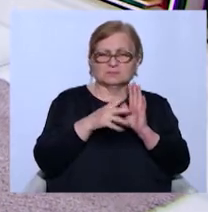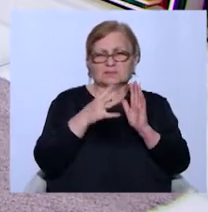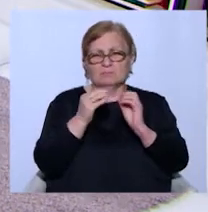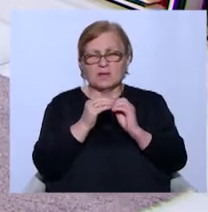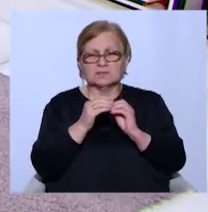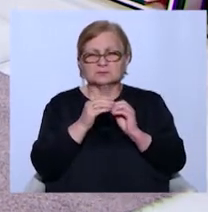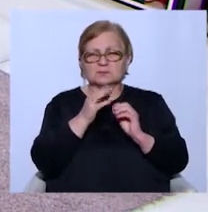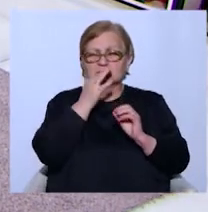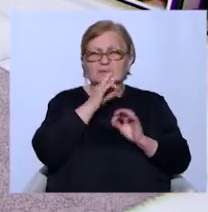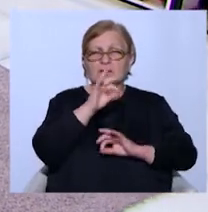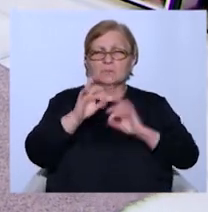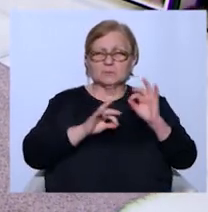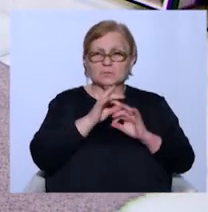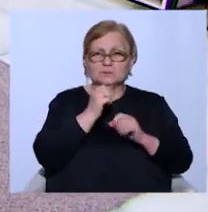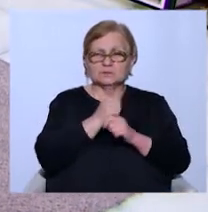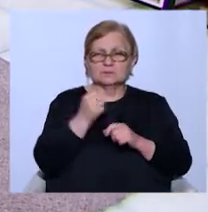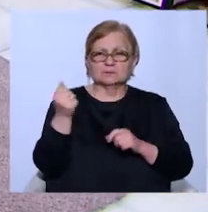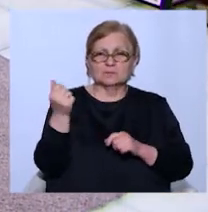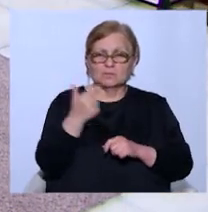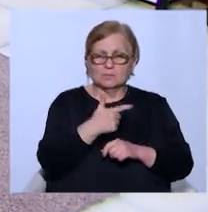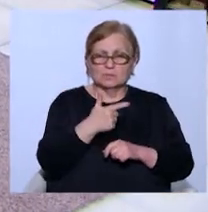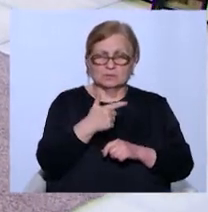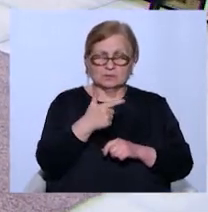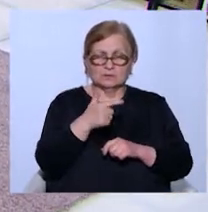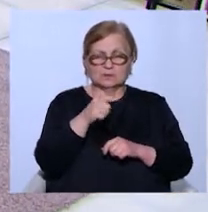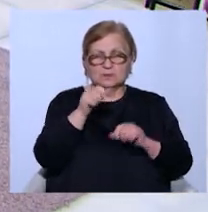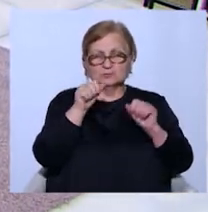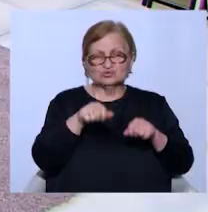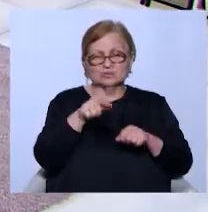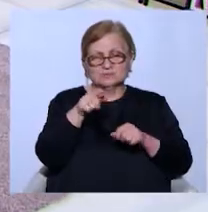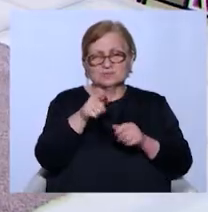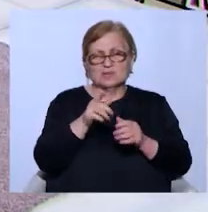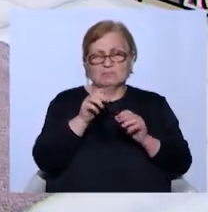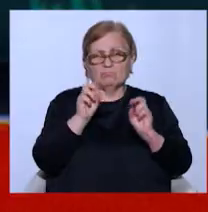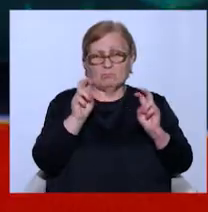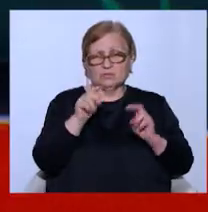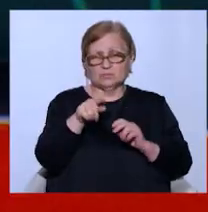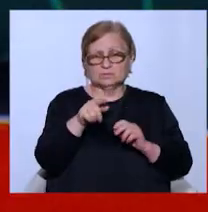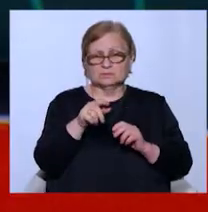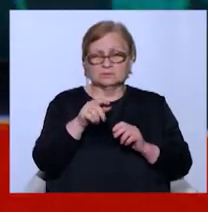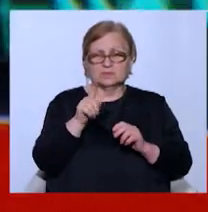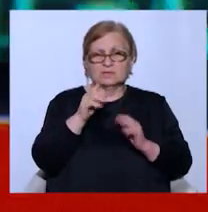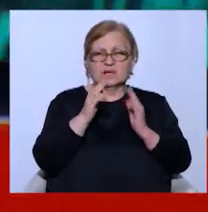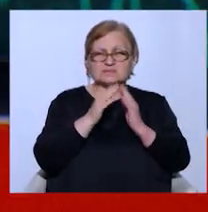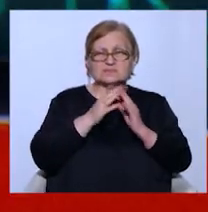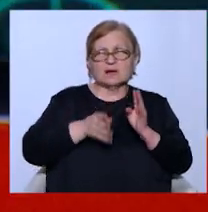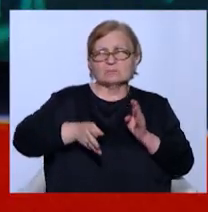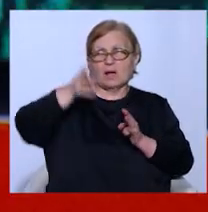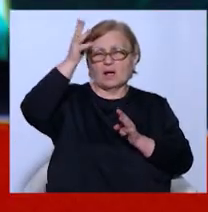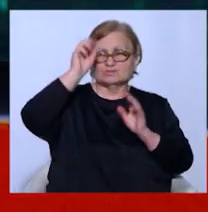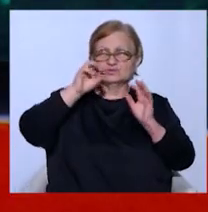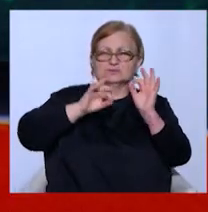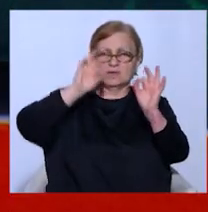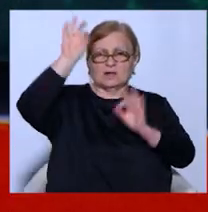რაღაცა პროექტის ფარგლებში 2 კვირის განმავლობაში აღნიშნული მეთოდით რომელიმე მაღალი შენობა გაზომოთ, მაგრამ